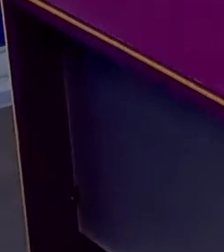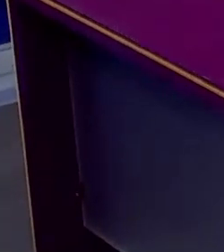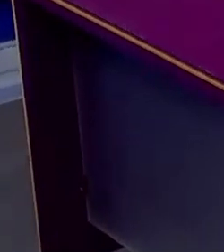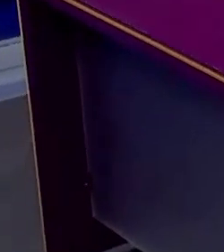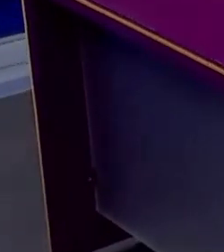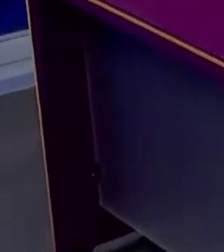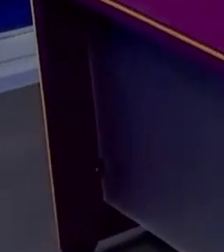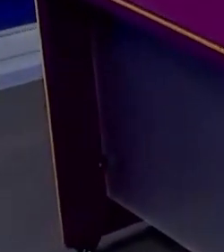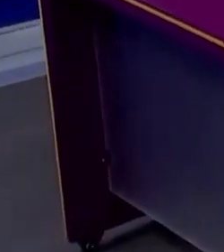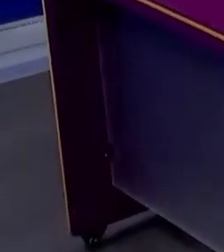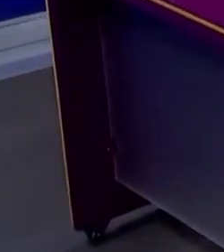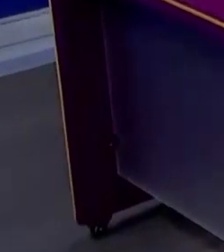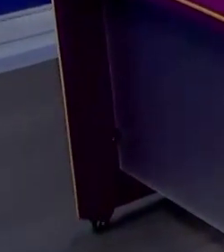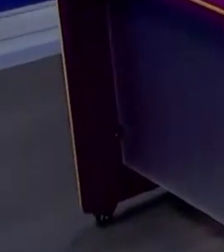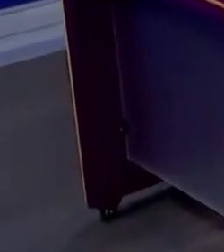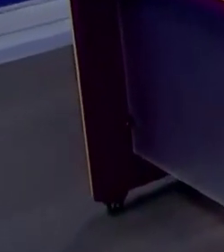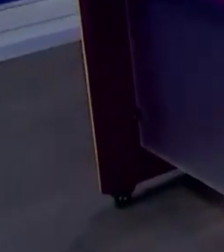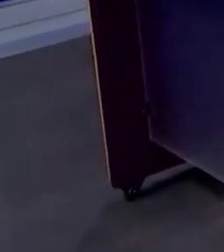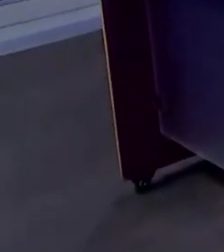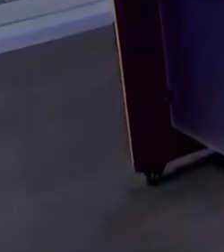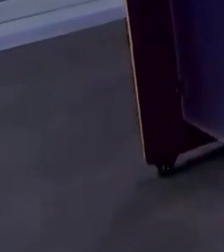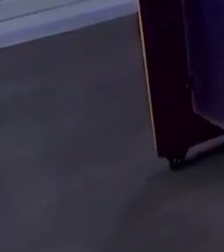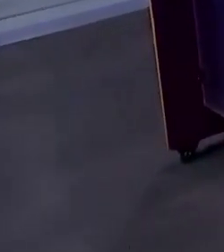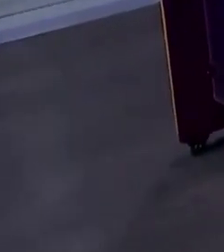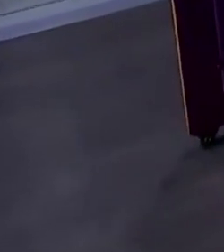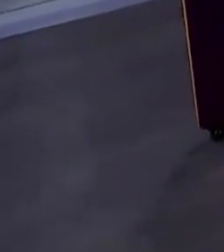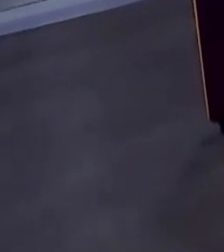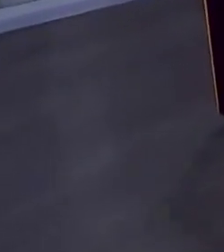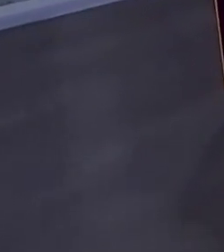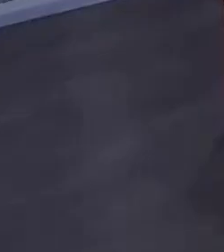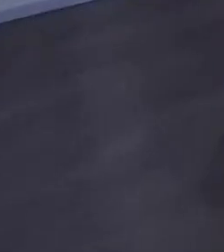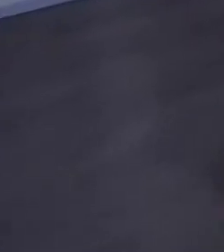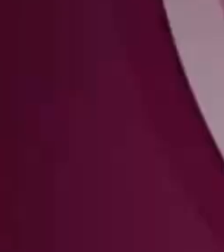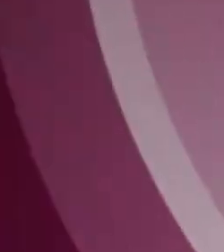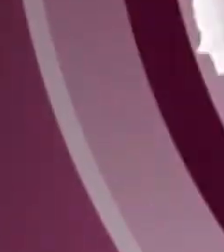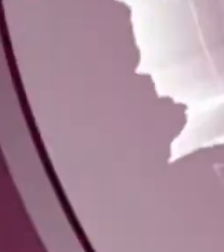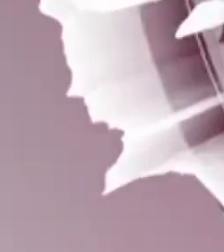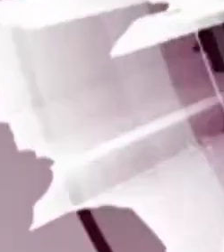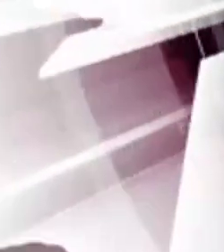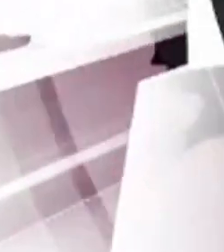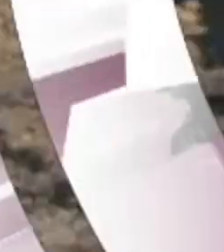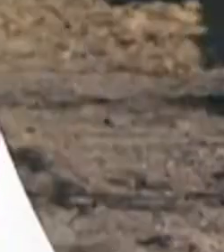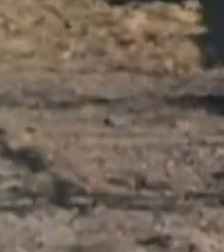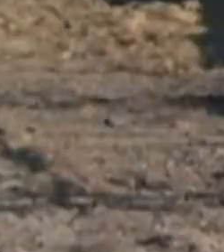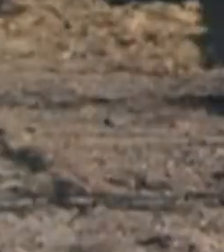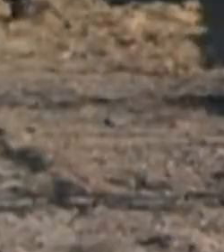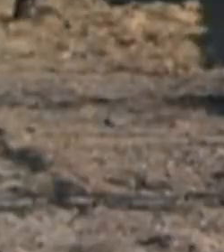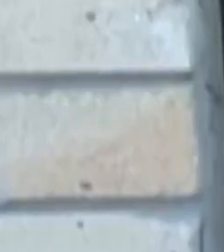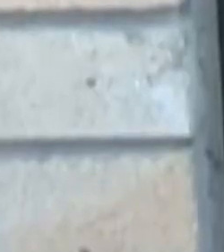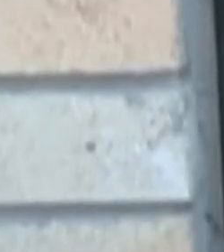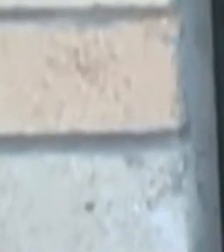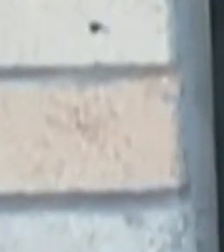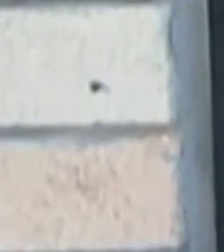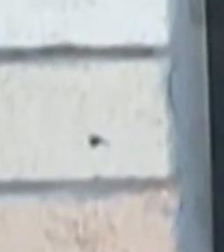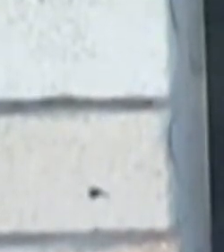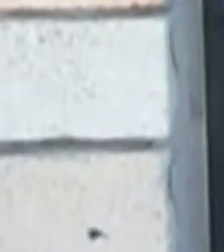продолжим информационный час на телеканале алматы смотрите сегодня в выпуске групповое убийство или